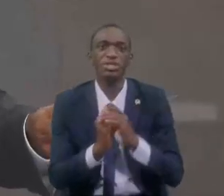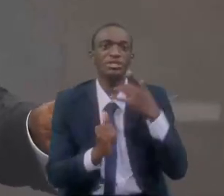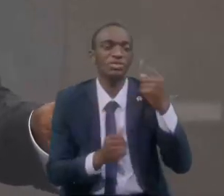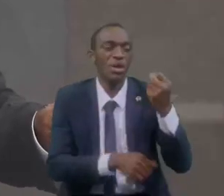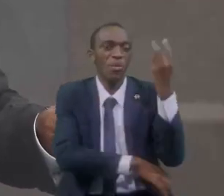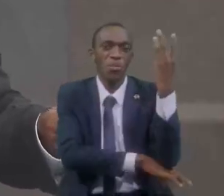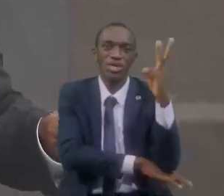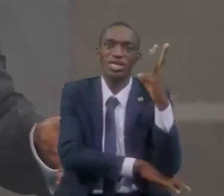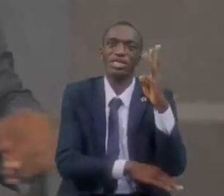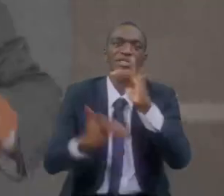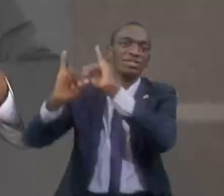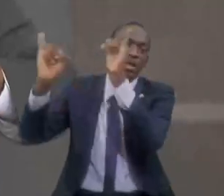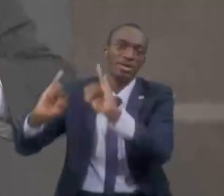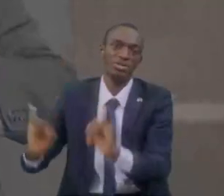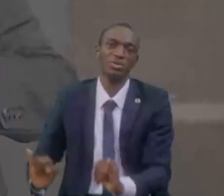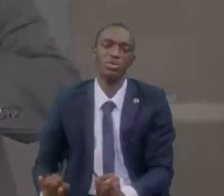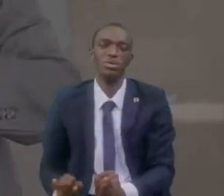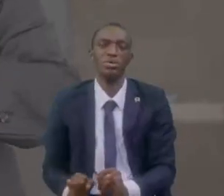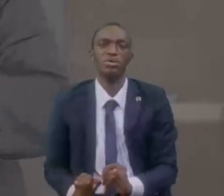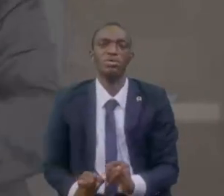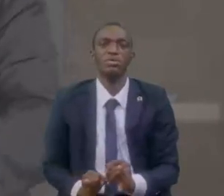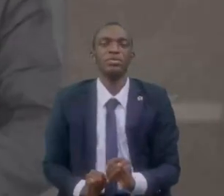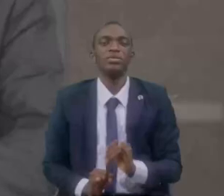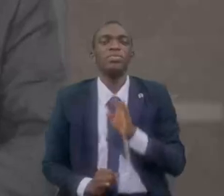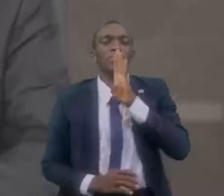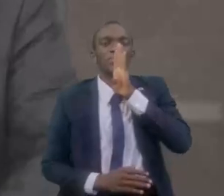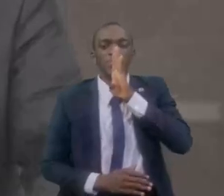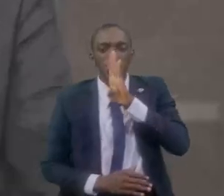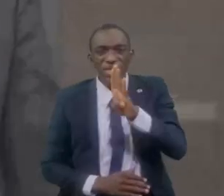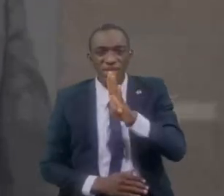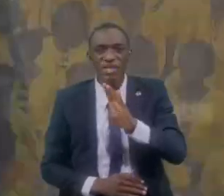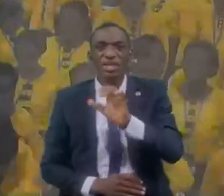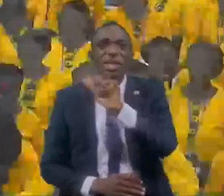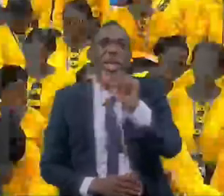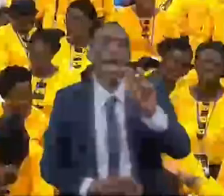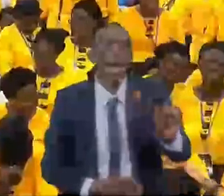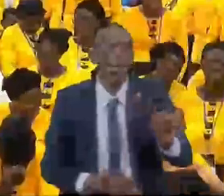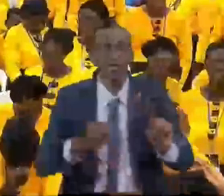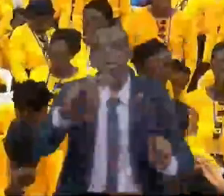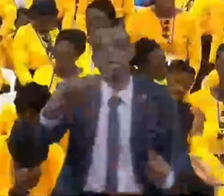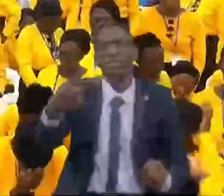d'adorer l'idole du désert. Sois un Ézéchias